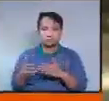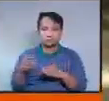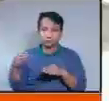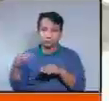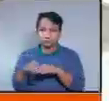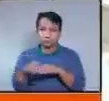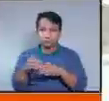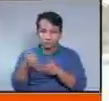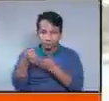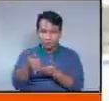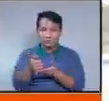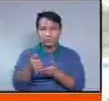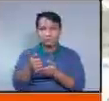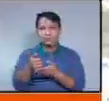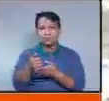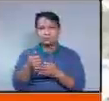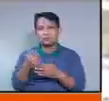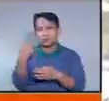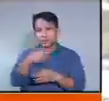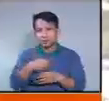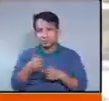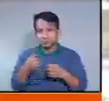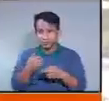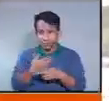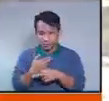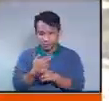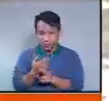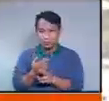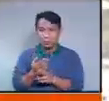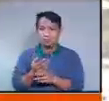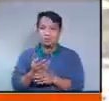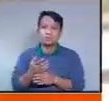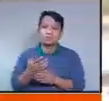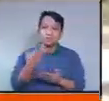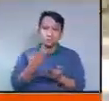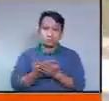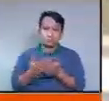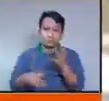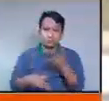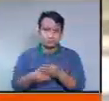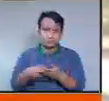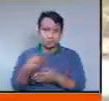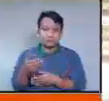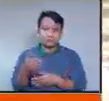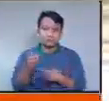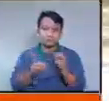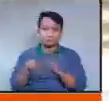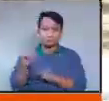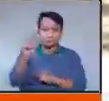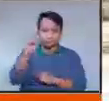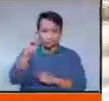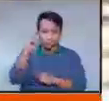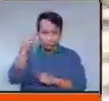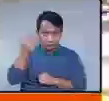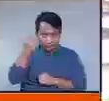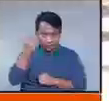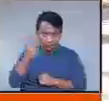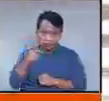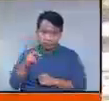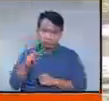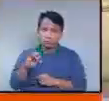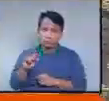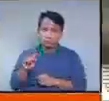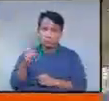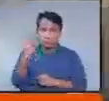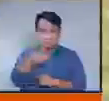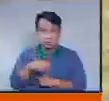Kaya imbes na maging maayos, nagkaroon pa ng karagdagang problema. And according nga kay Acting Vice Governor Villanueva, mas